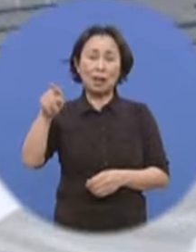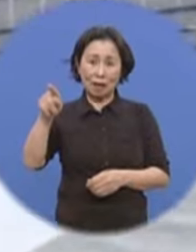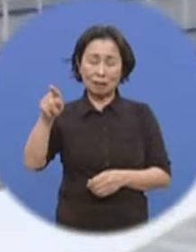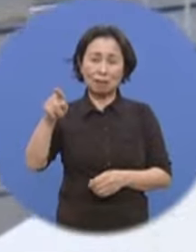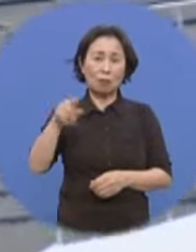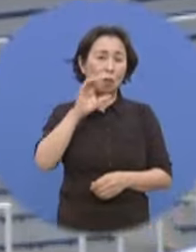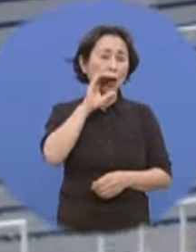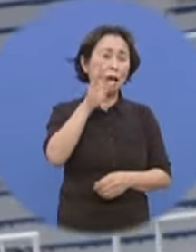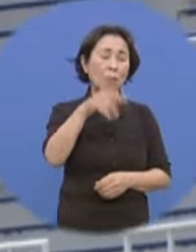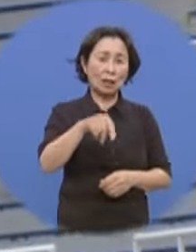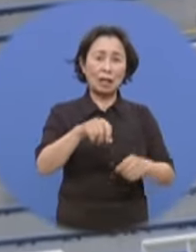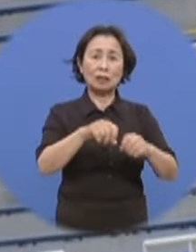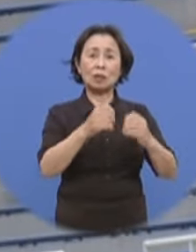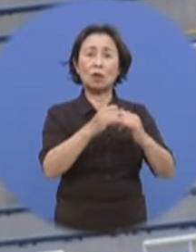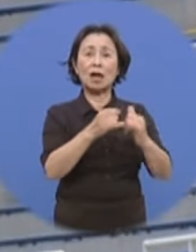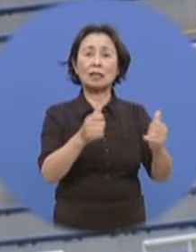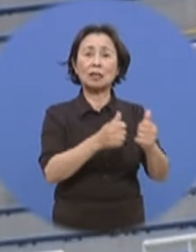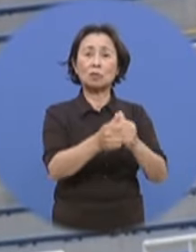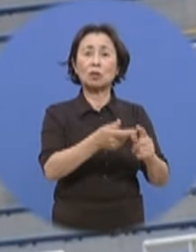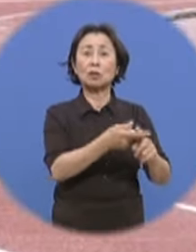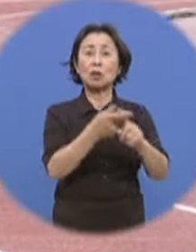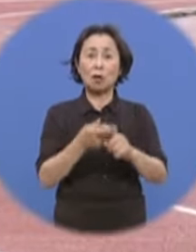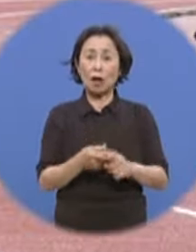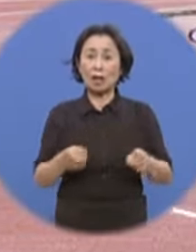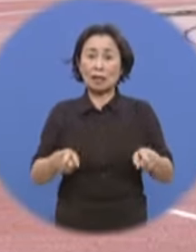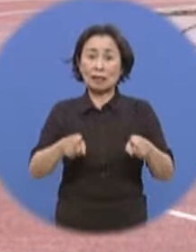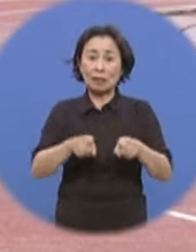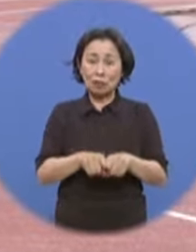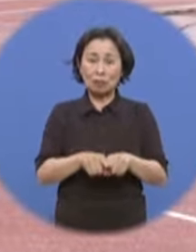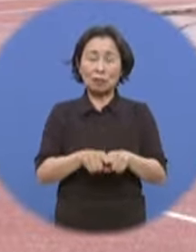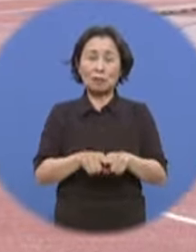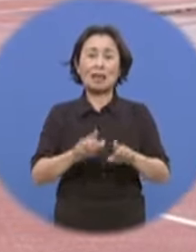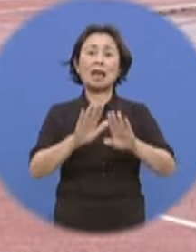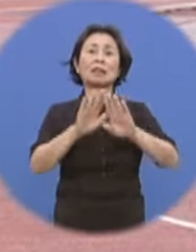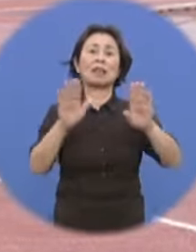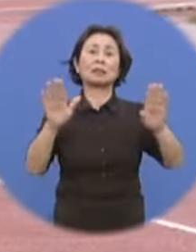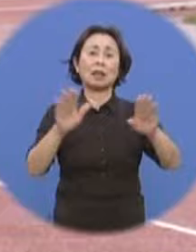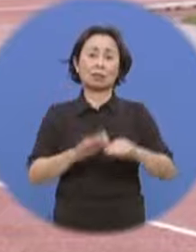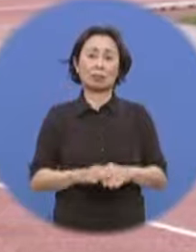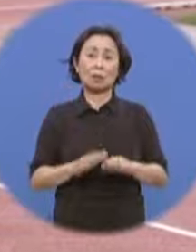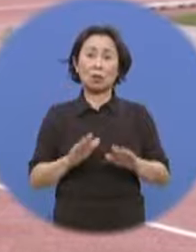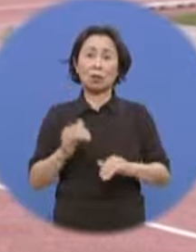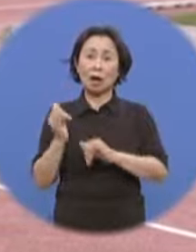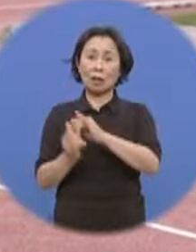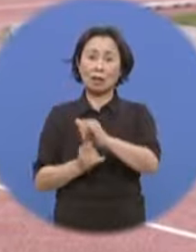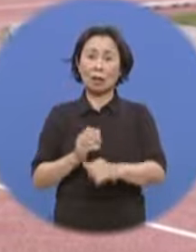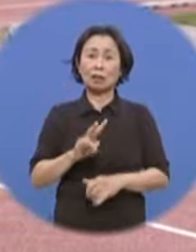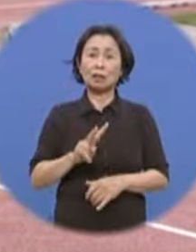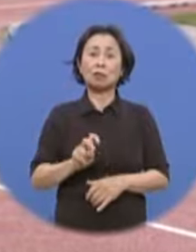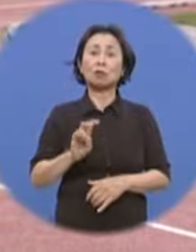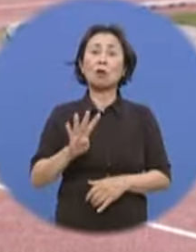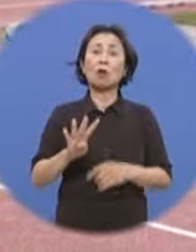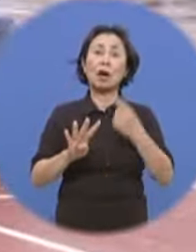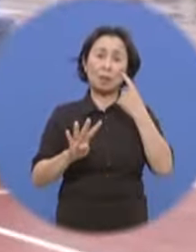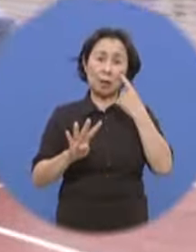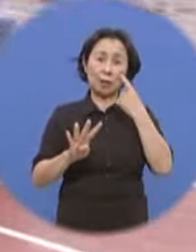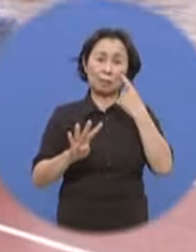県障害者スポーツ協会が共同で開催するもので今回が24回目となり